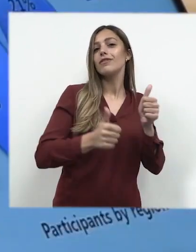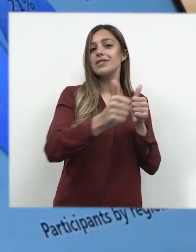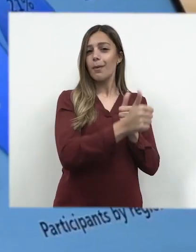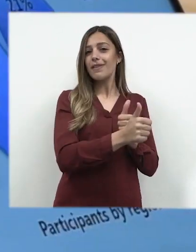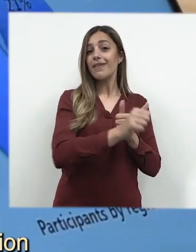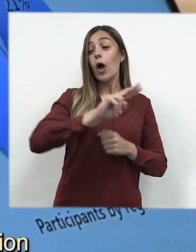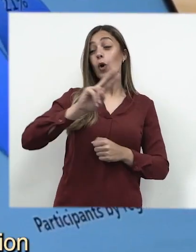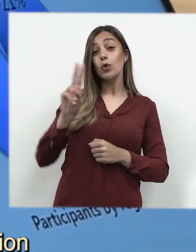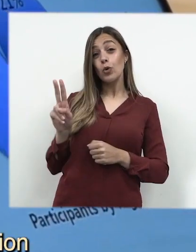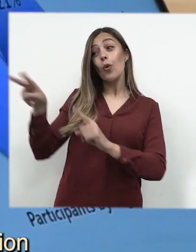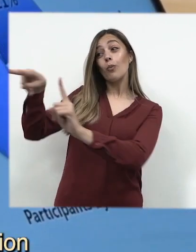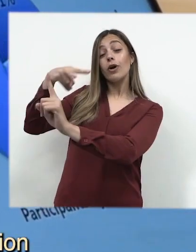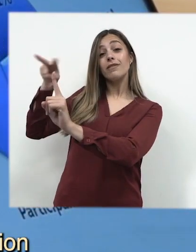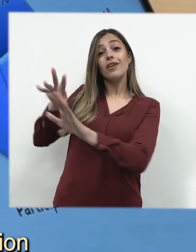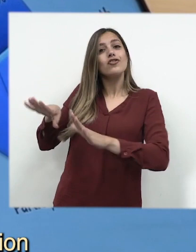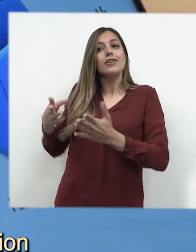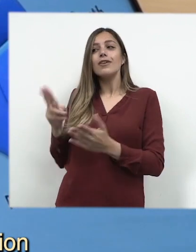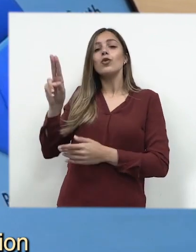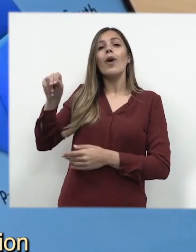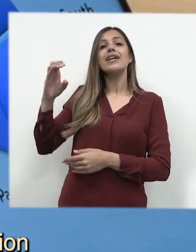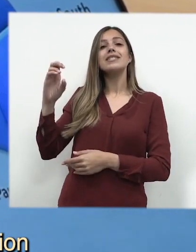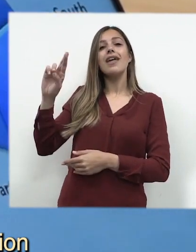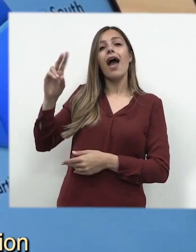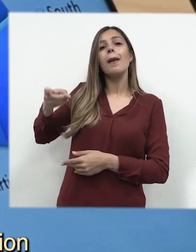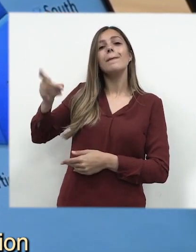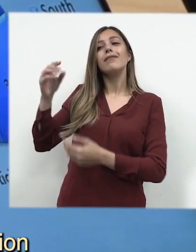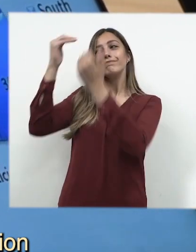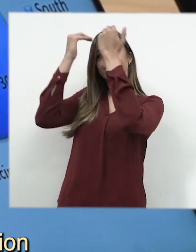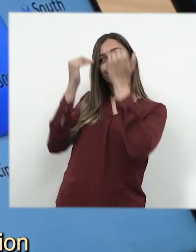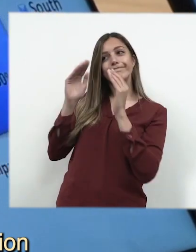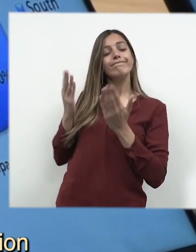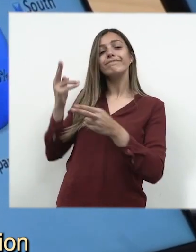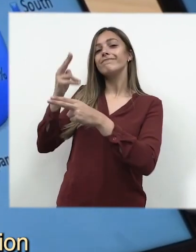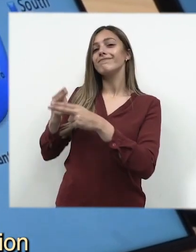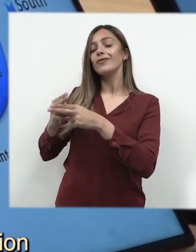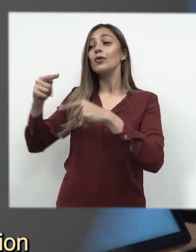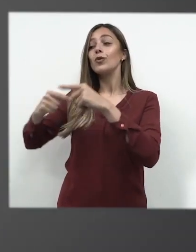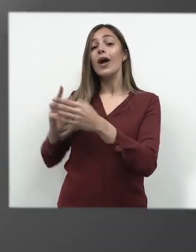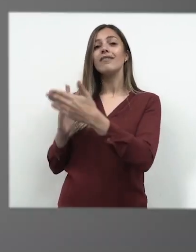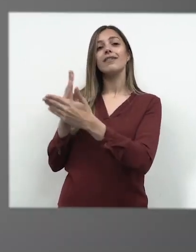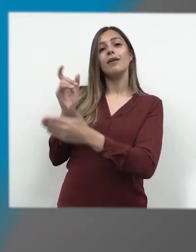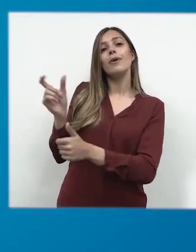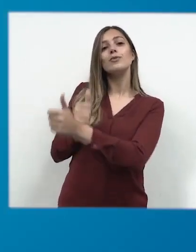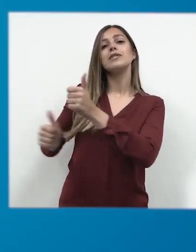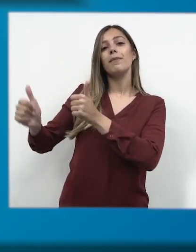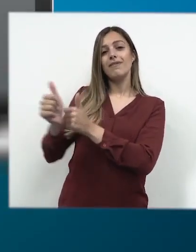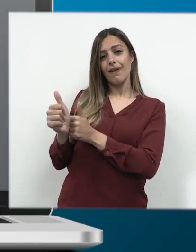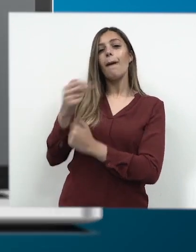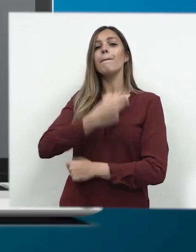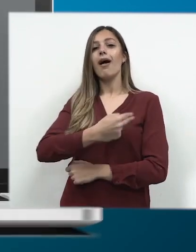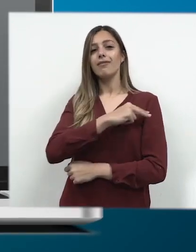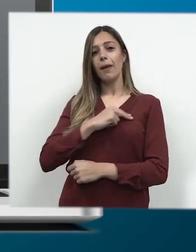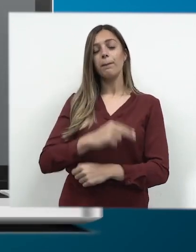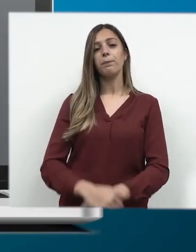dizabilta u li siħin monitoraġ ta' kif ed-għin implementa tal-konvenzjoni ta' nazjoni id-toniti dwar d-dirti tal-personi b